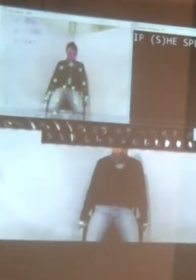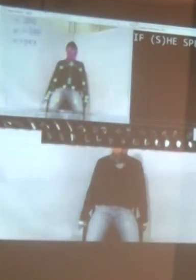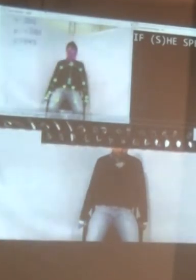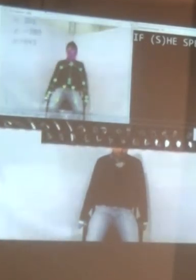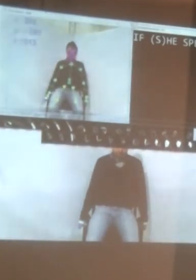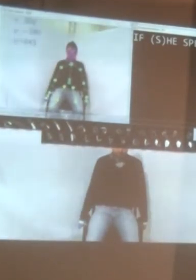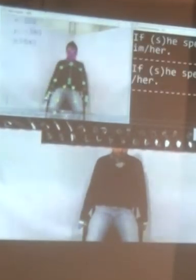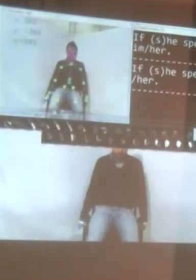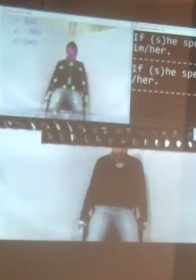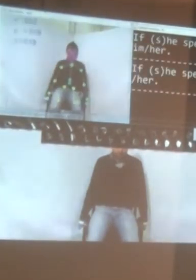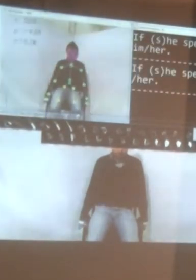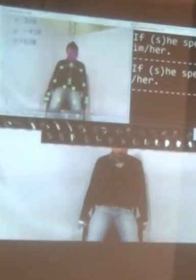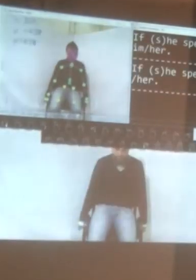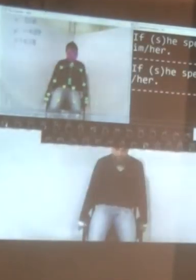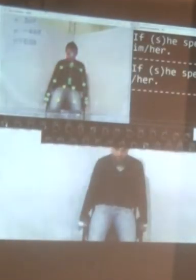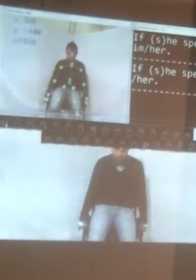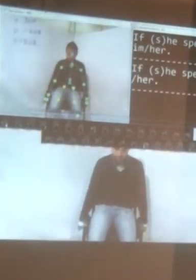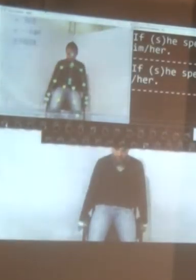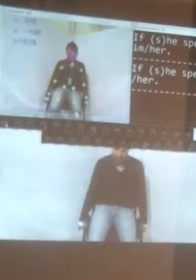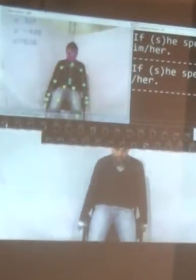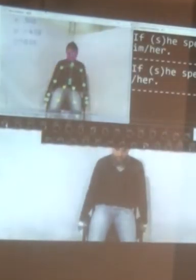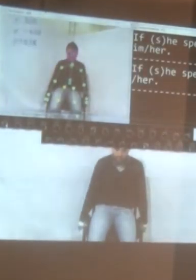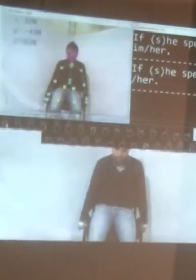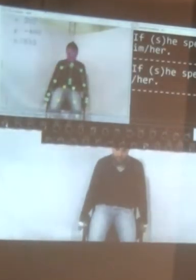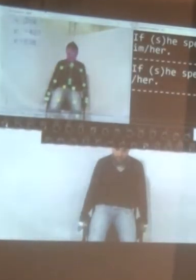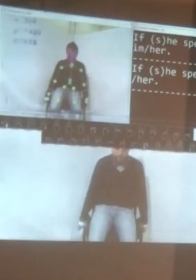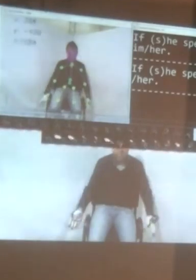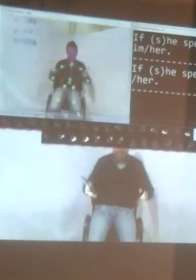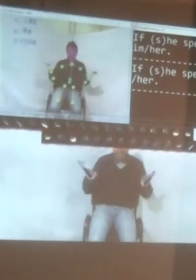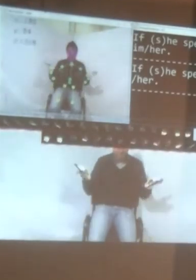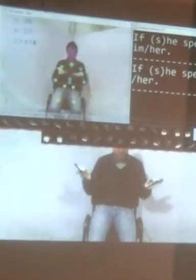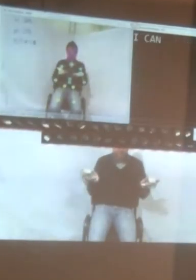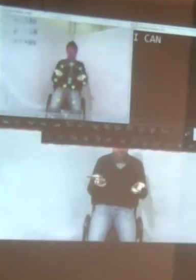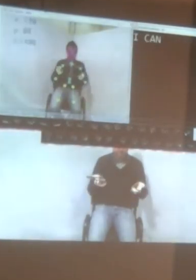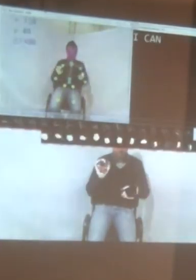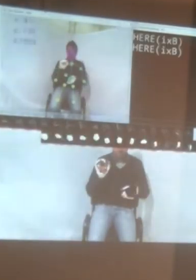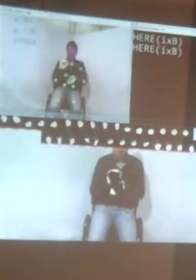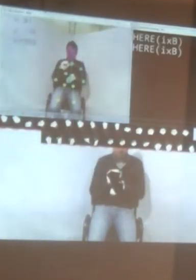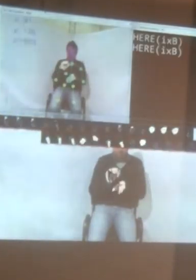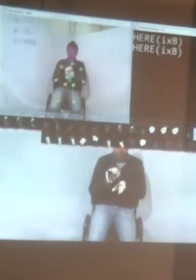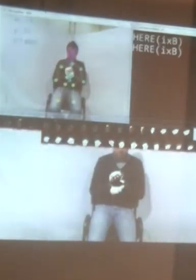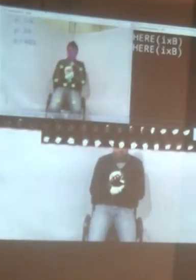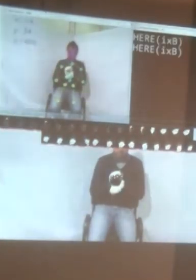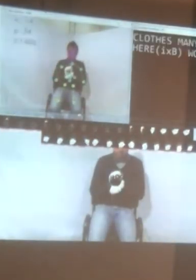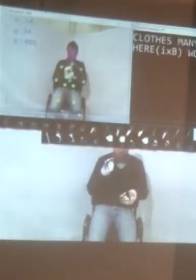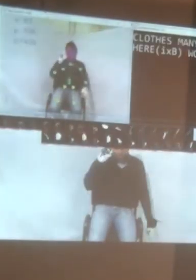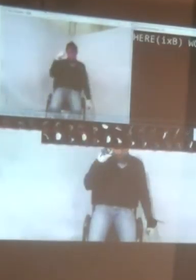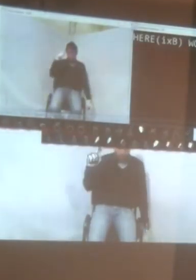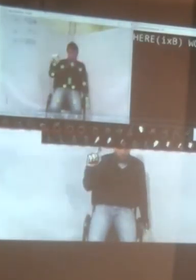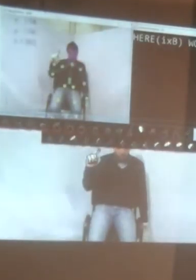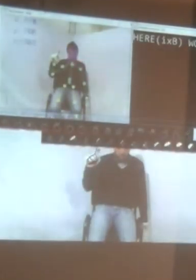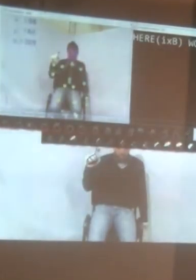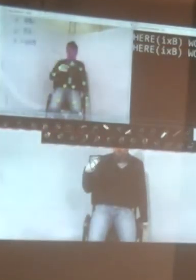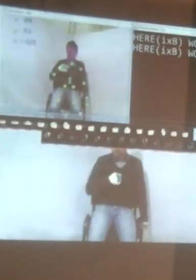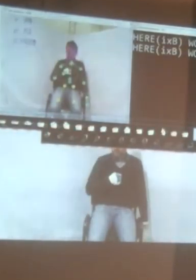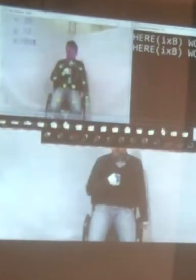láthatjuk, hogy az adott irányban mennyire valószínű, hogy az ja, készformák. Tehát azért, hogy egyszerűbb legyen, azért